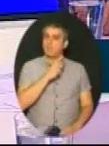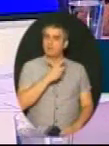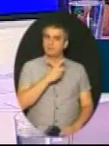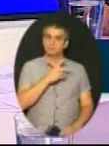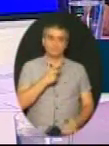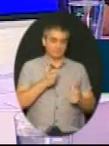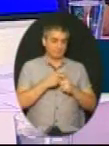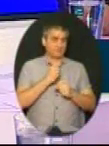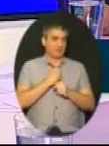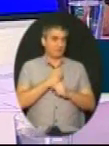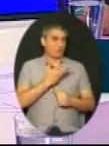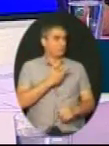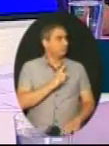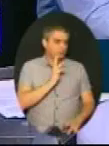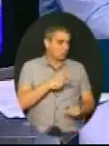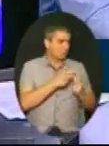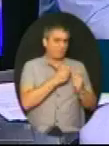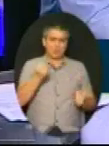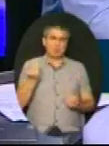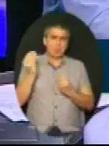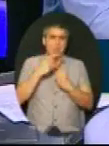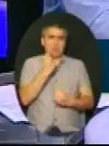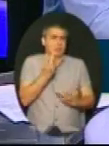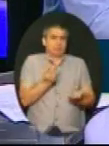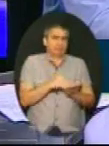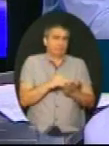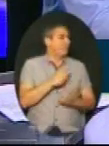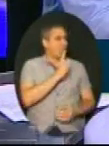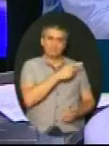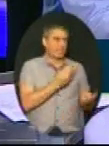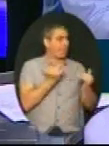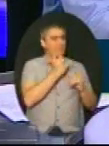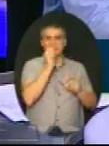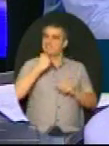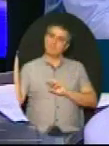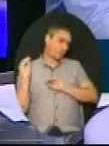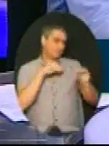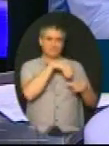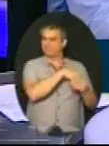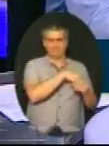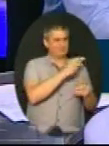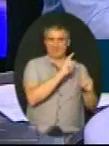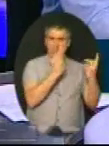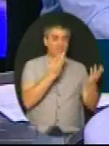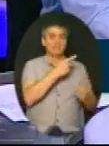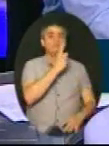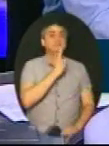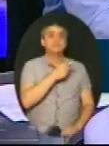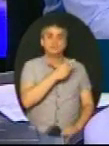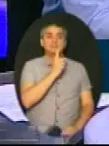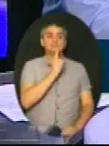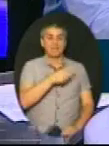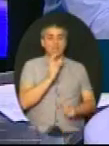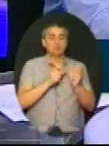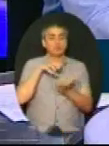שיצביעו מפלגת העבודה. לא, אבל כבר יש מפלגות ימין, לא צריך עוד אחת. היא לא צריכה להביא ימנים שיצביעו למפלגת העבודה, כי זה לא יקרה. היא צריכה להביא, אבל היא צריכה להביא